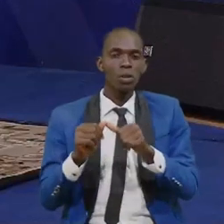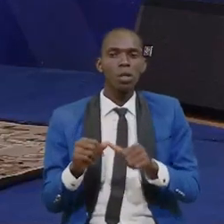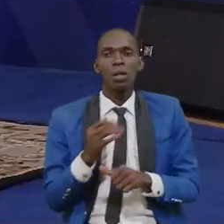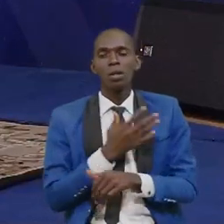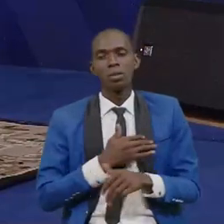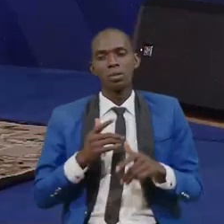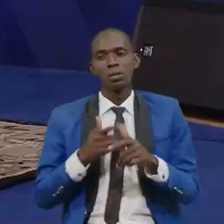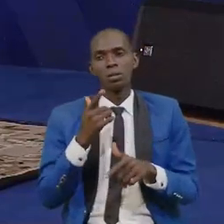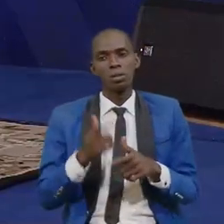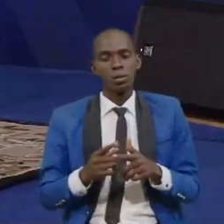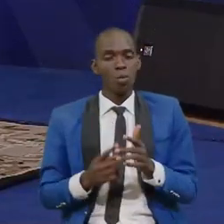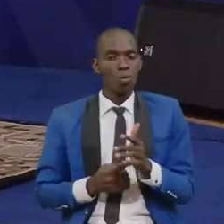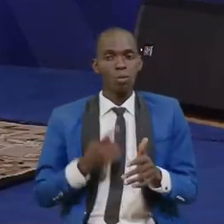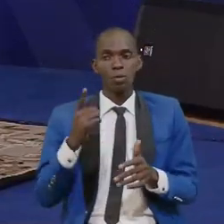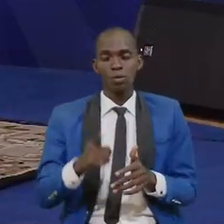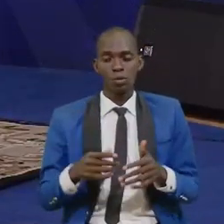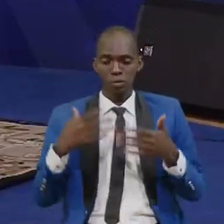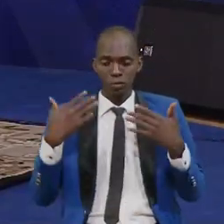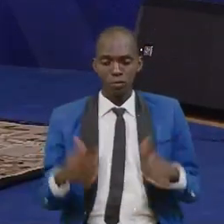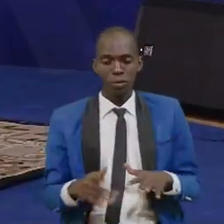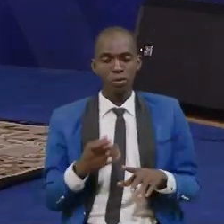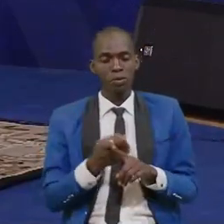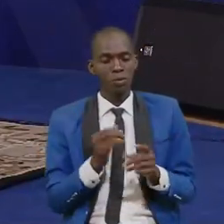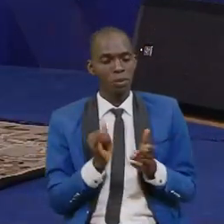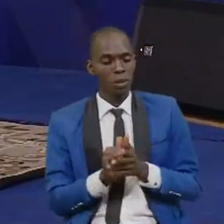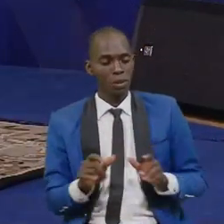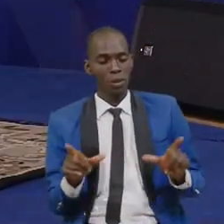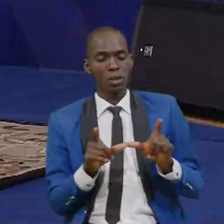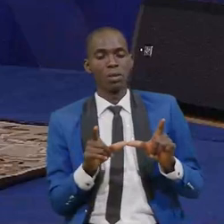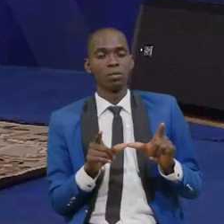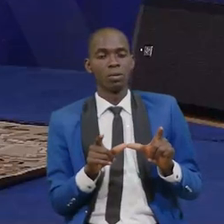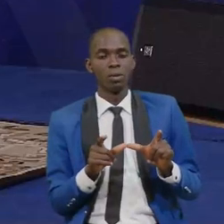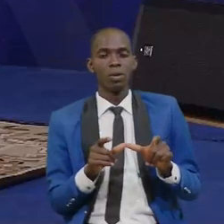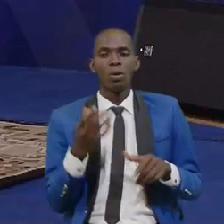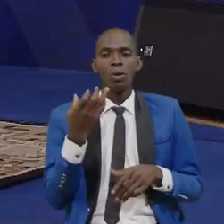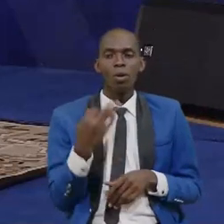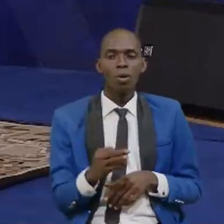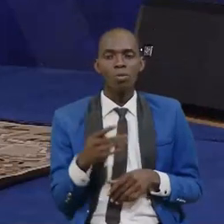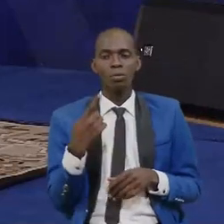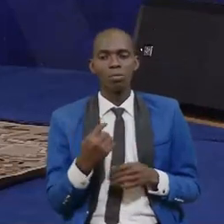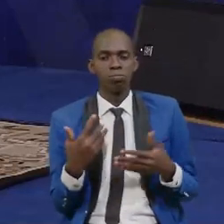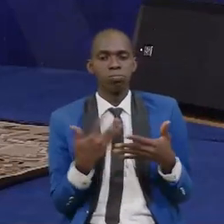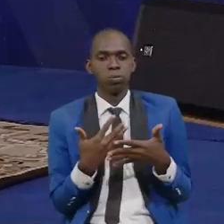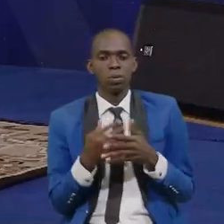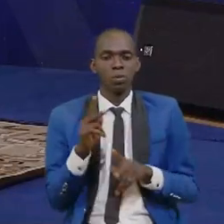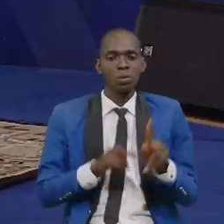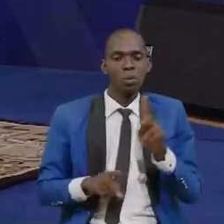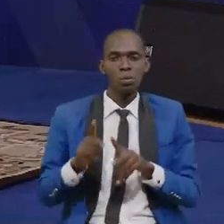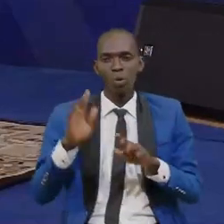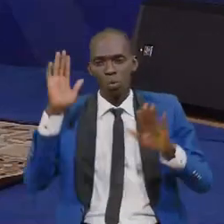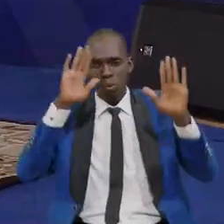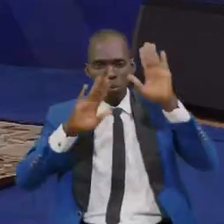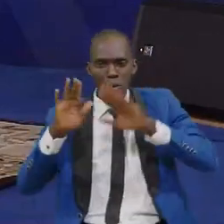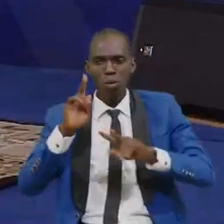victoire. Une fois que tu es diplômé de cette classe, de ces gens menaçants, de ces